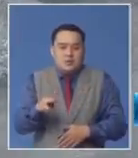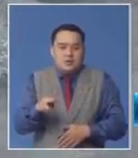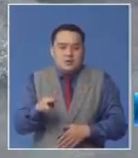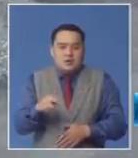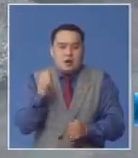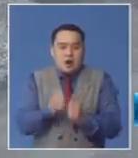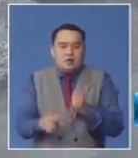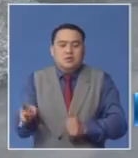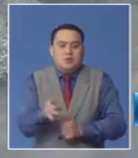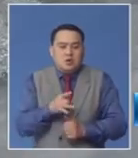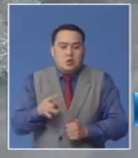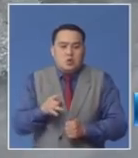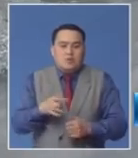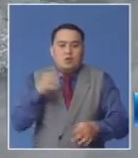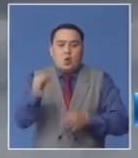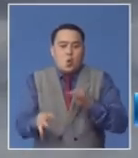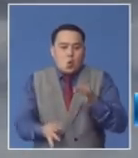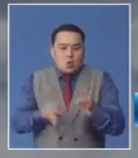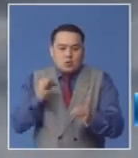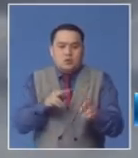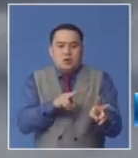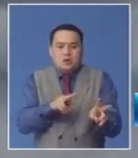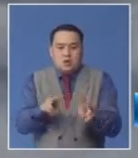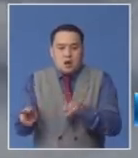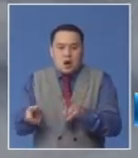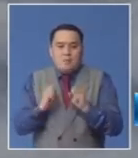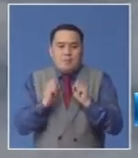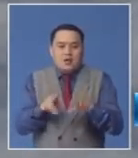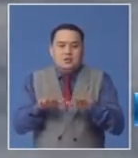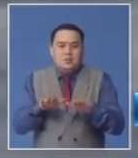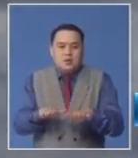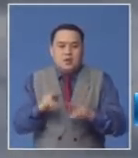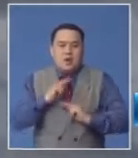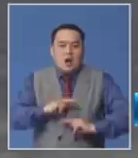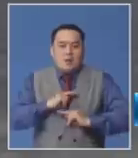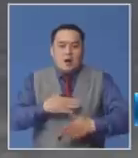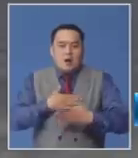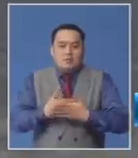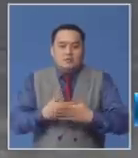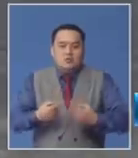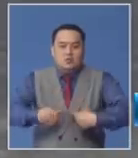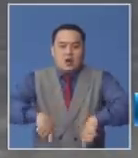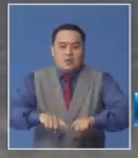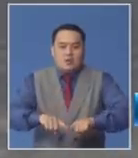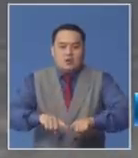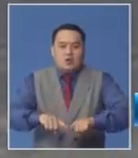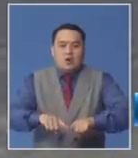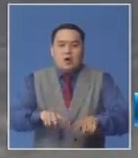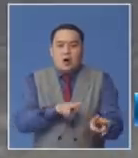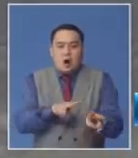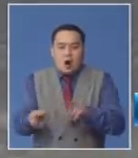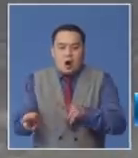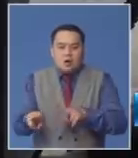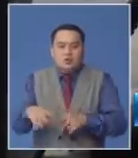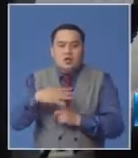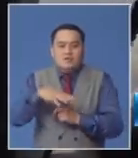в каждом регионе области в круглосуточном режиме на поводка опасных местах работают оперативные штабы кроме того контроль идет